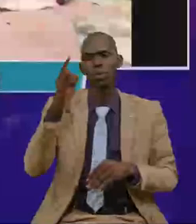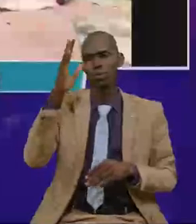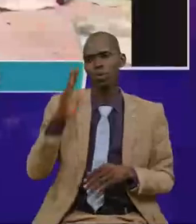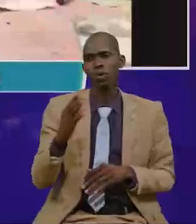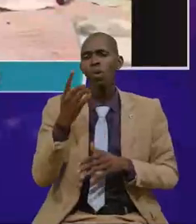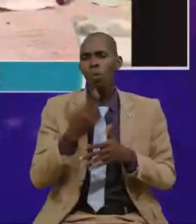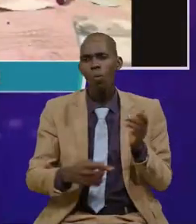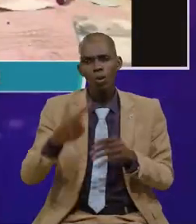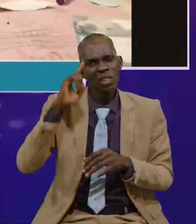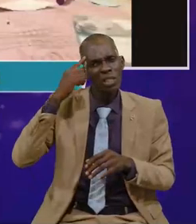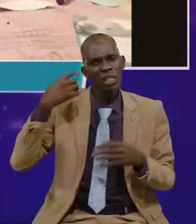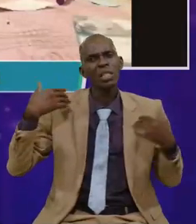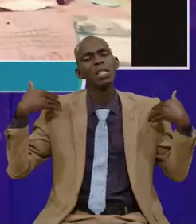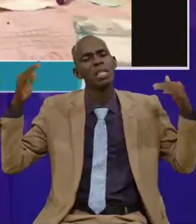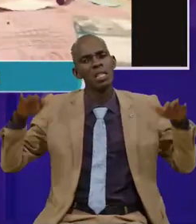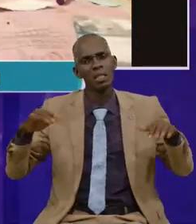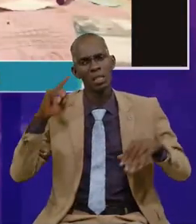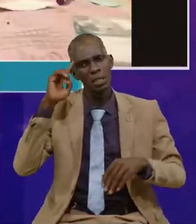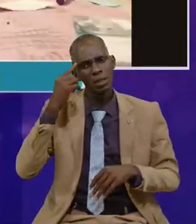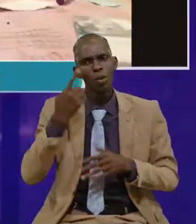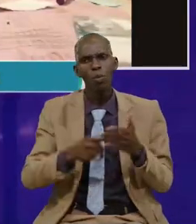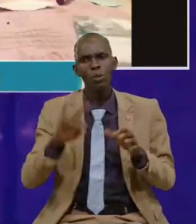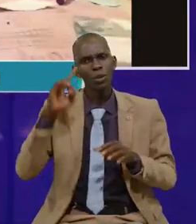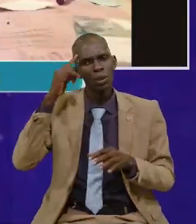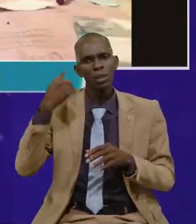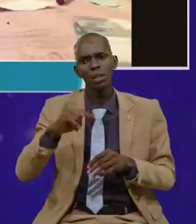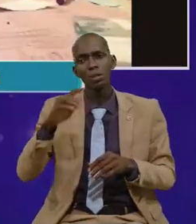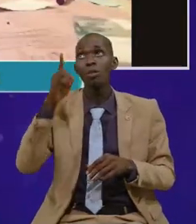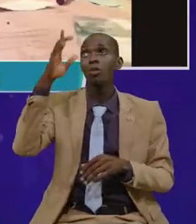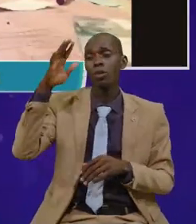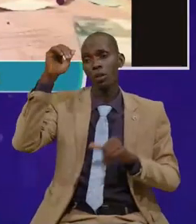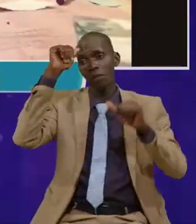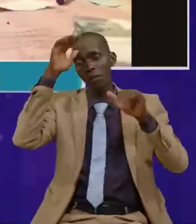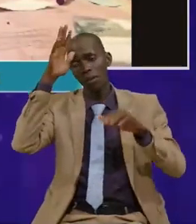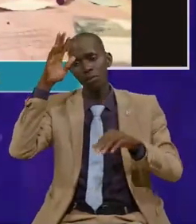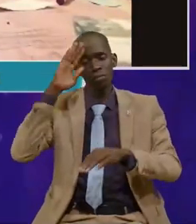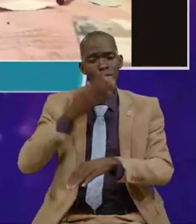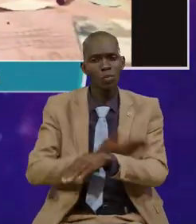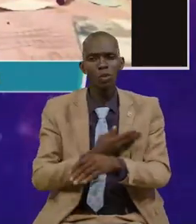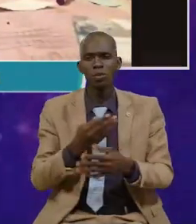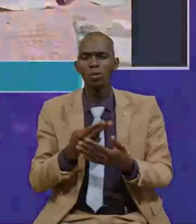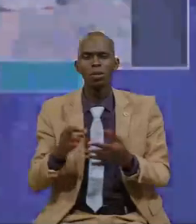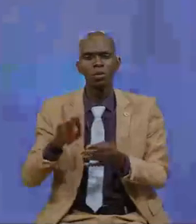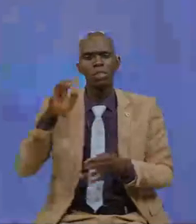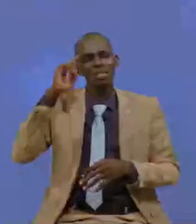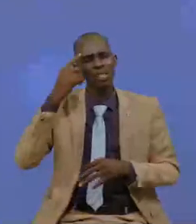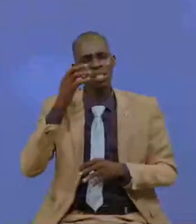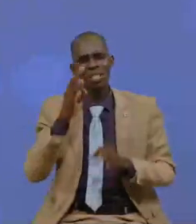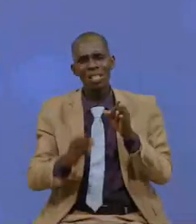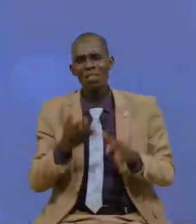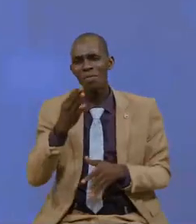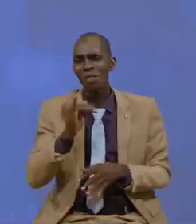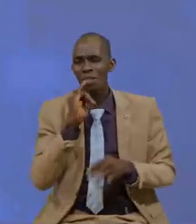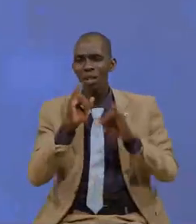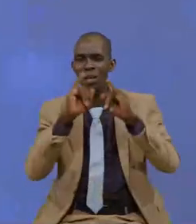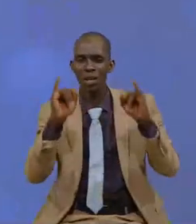Dieu. Alors que pensez-vous? Que Dieu le Père, que Dieu le Saint-Esprit, que les anges vont